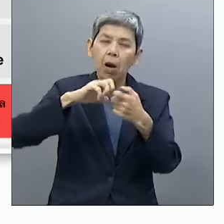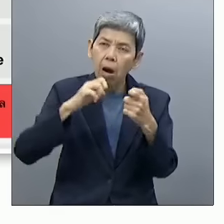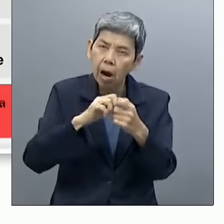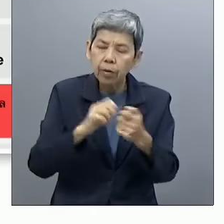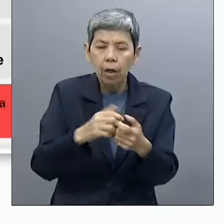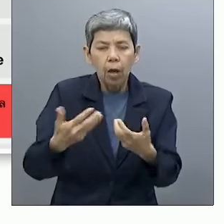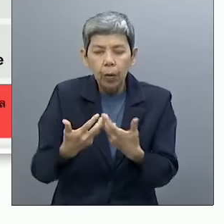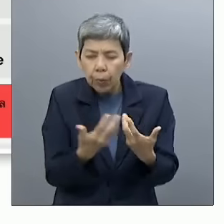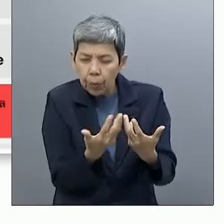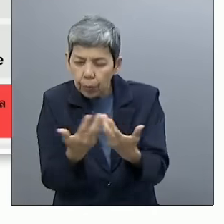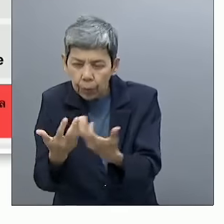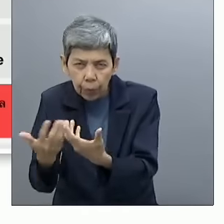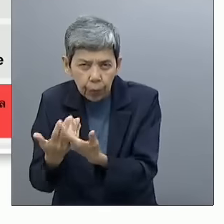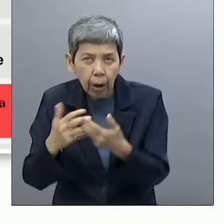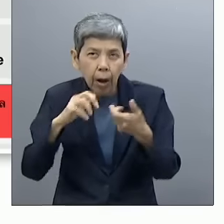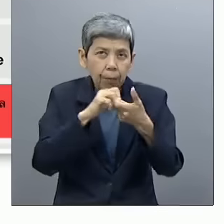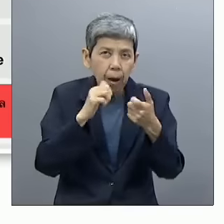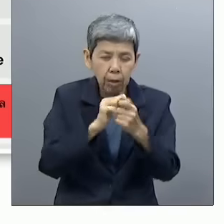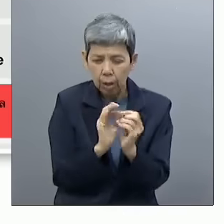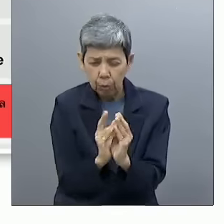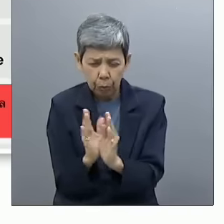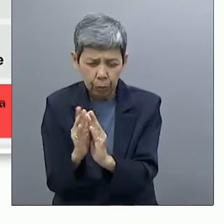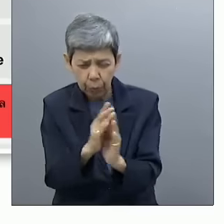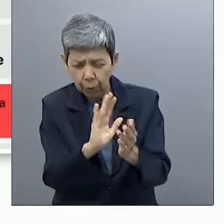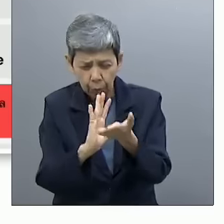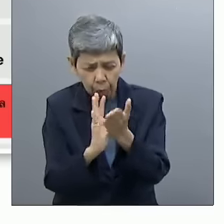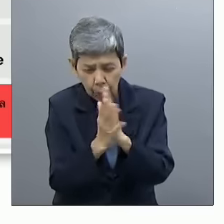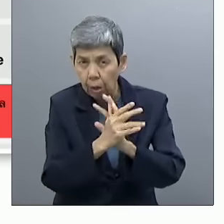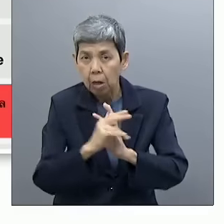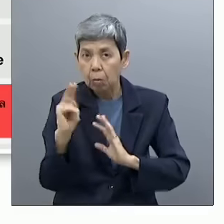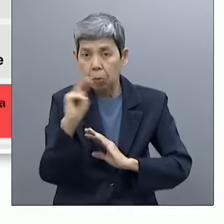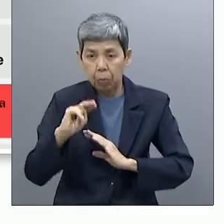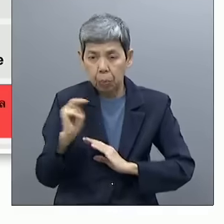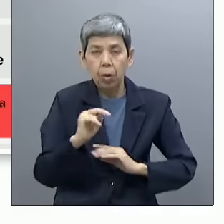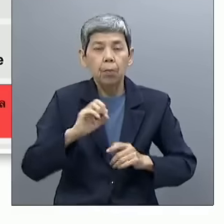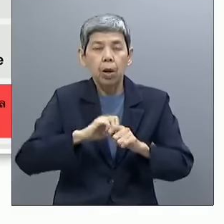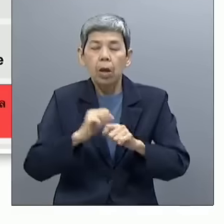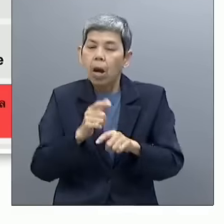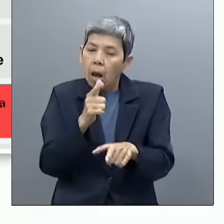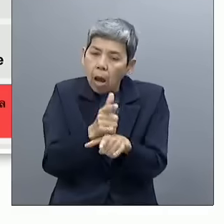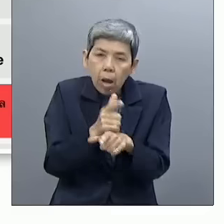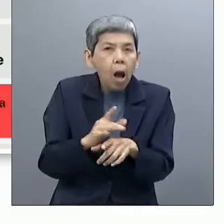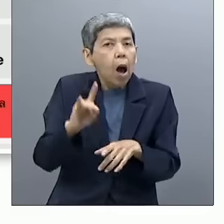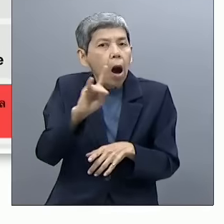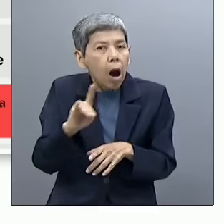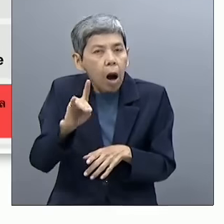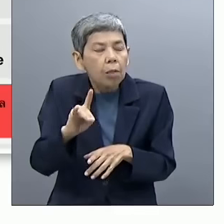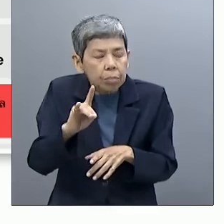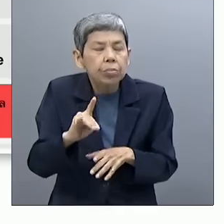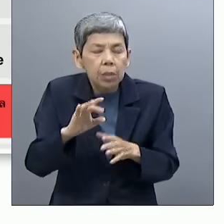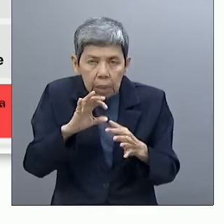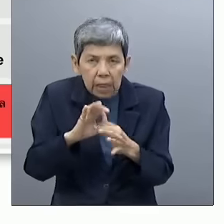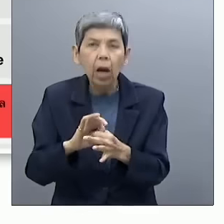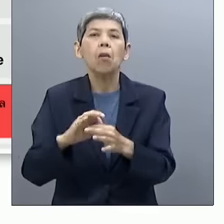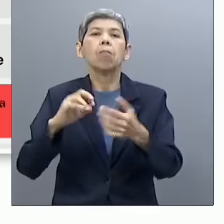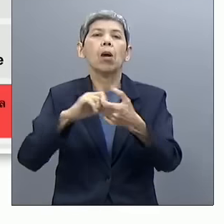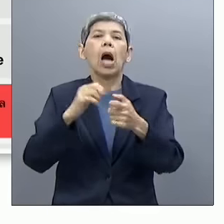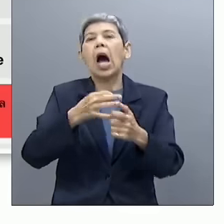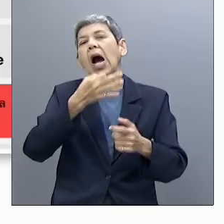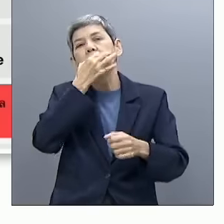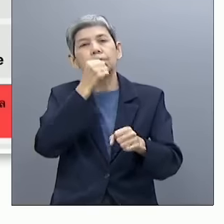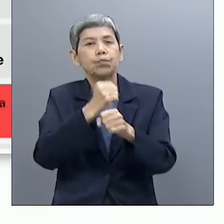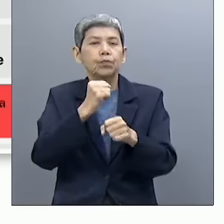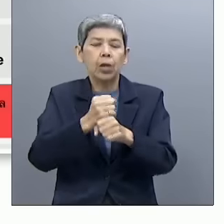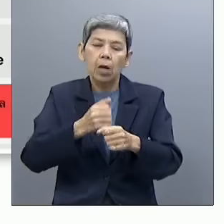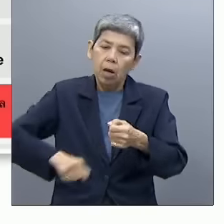ทะเลส่งผลให้เกิดแพงตอบูมแล้วไปกระทบกับการประมงการเพาะเลี้ยงสัตว์น้ำซึ่งก็รวมไปถึงเรื่องของการทำมาหากินการ